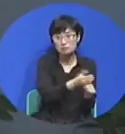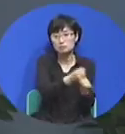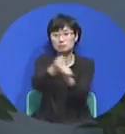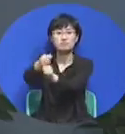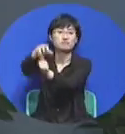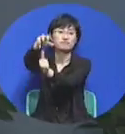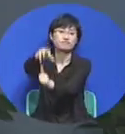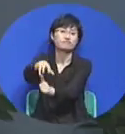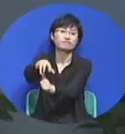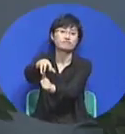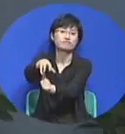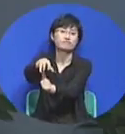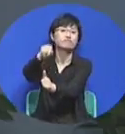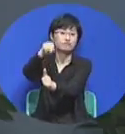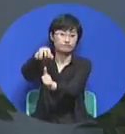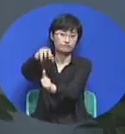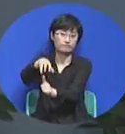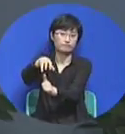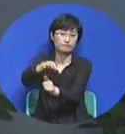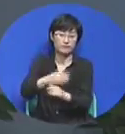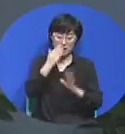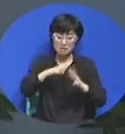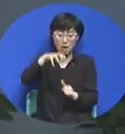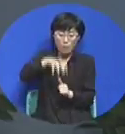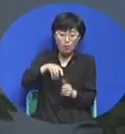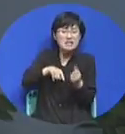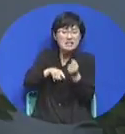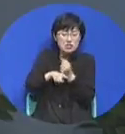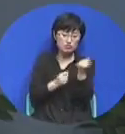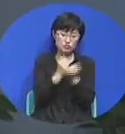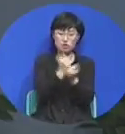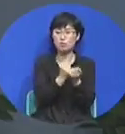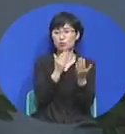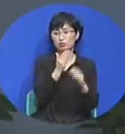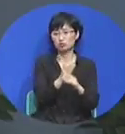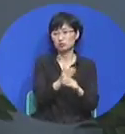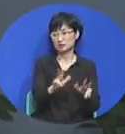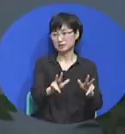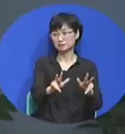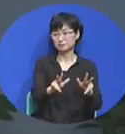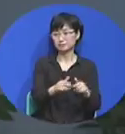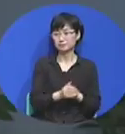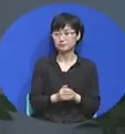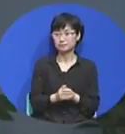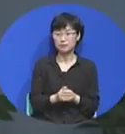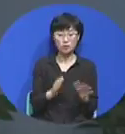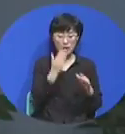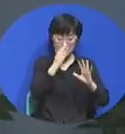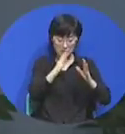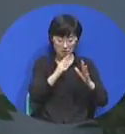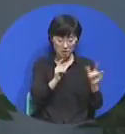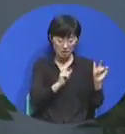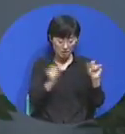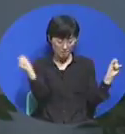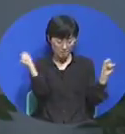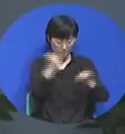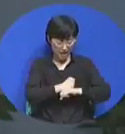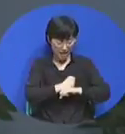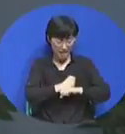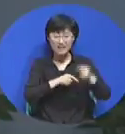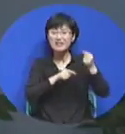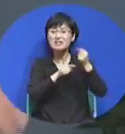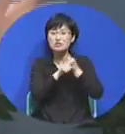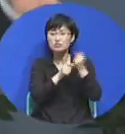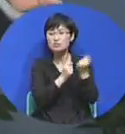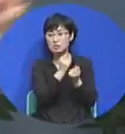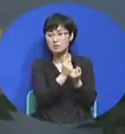they were taken as captives. 그걸 지금 알려주는 겁니다. That's what God is revealing today. 더 멸망받는 이유를 설명했어요. And he speaks the reason why greater